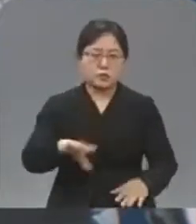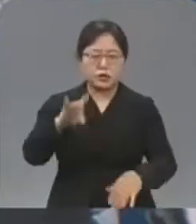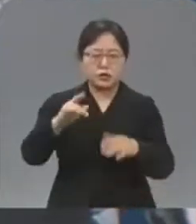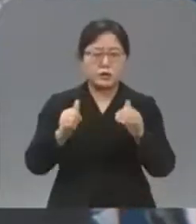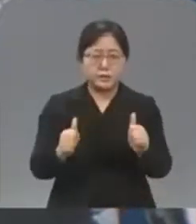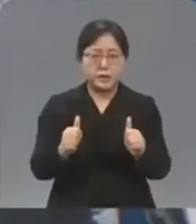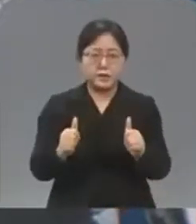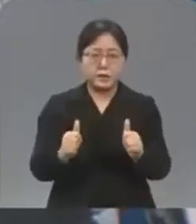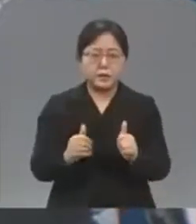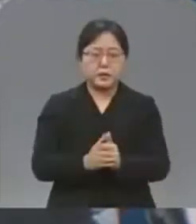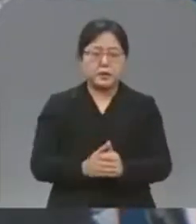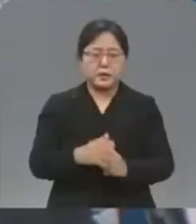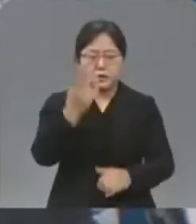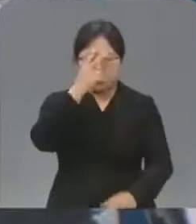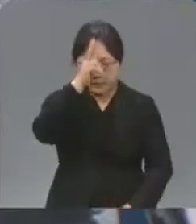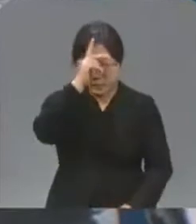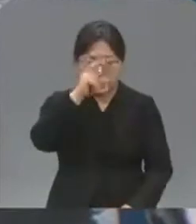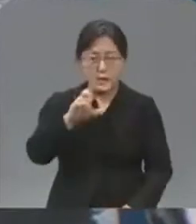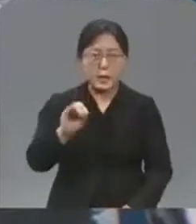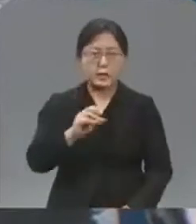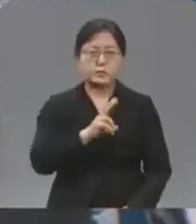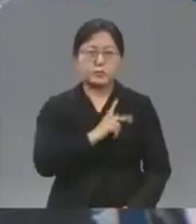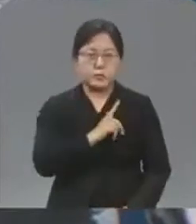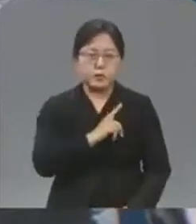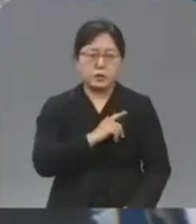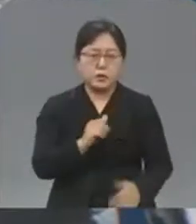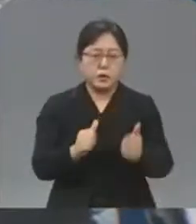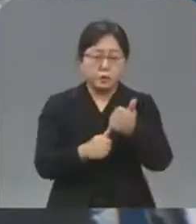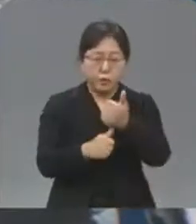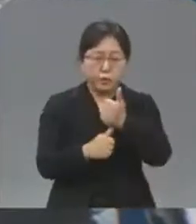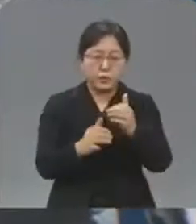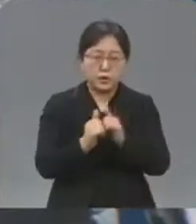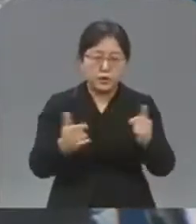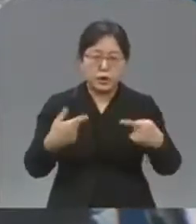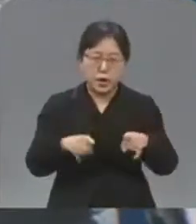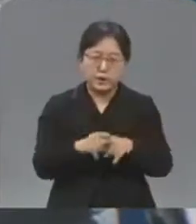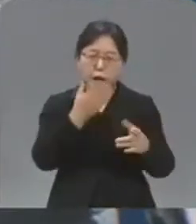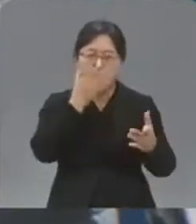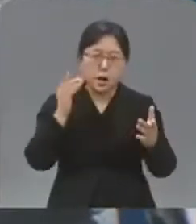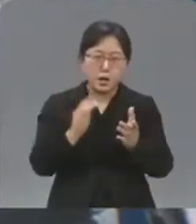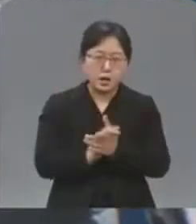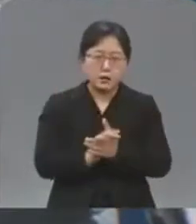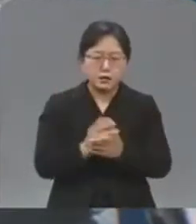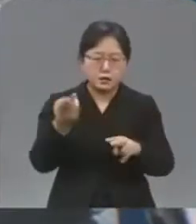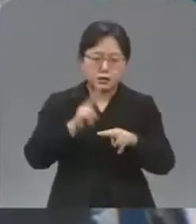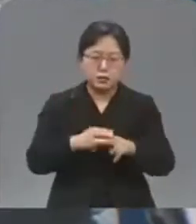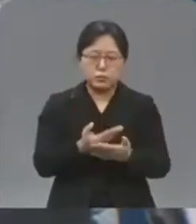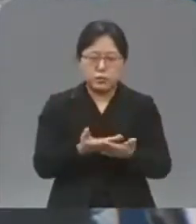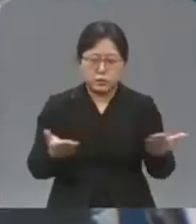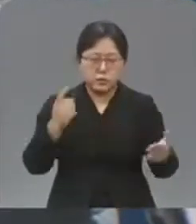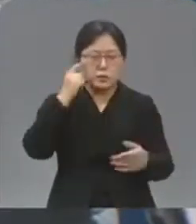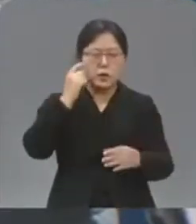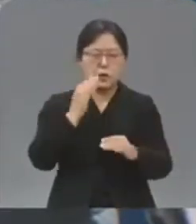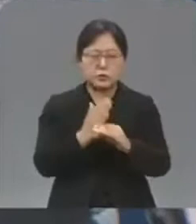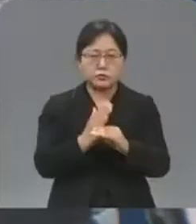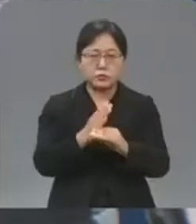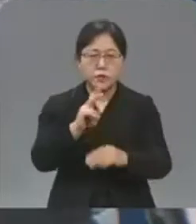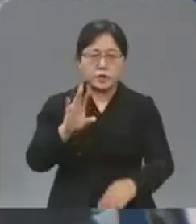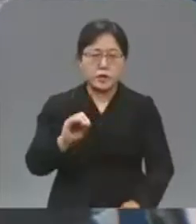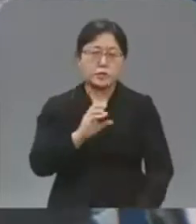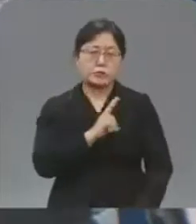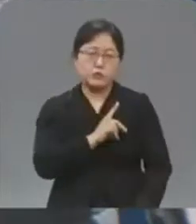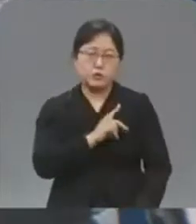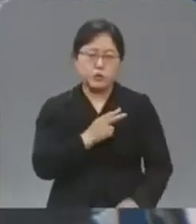재판을 받았습니다. 검찰은 양 의원이 보좌관과 함께 공모해서 선물을 돌렸다고 판단하고 있는데 양